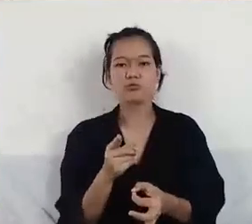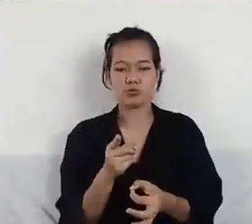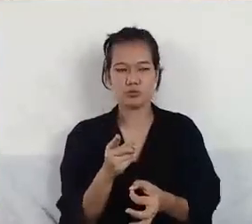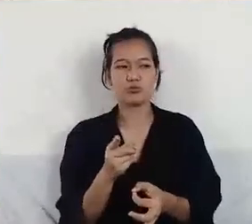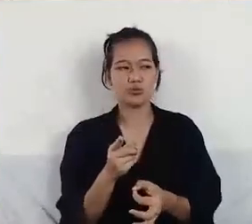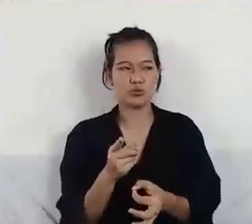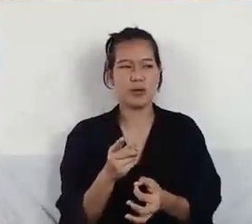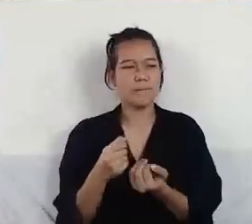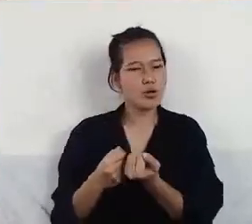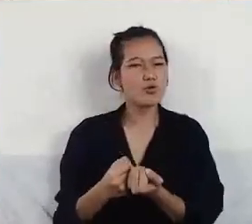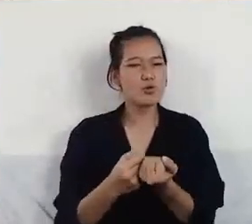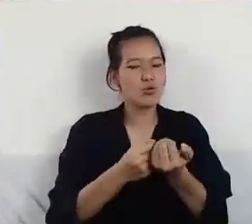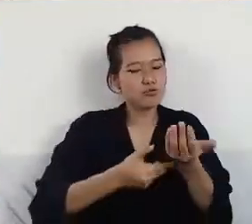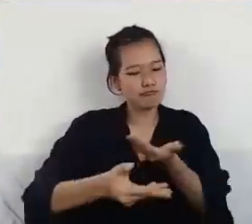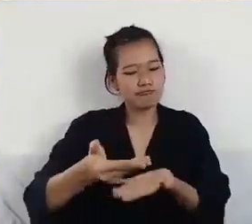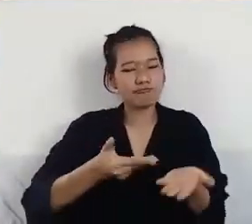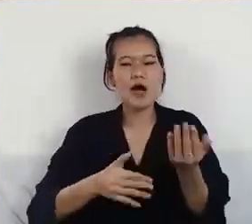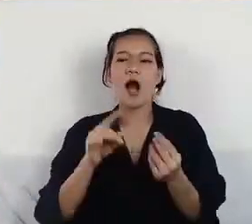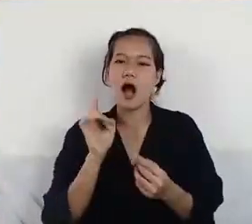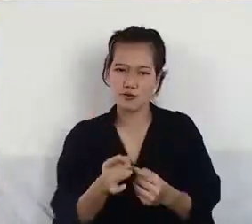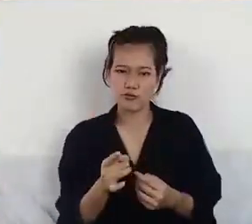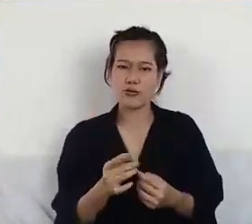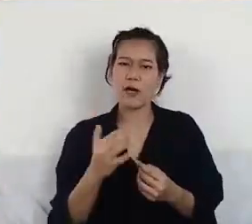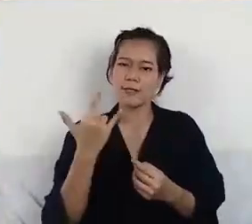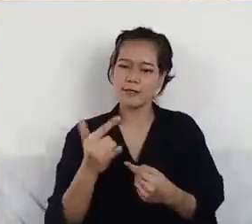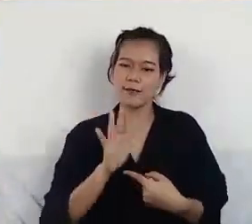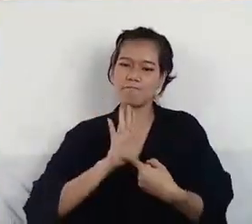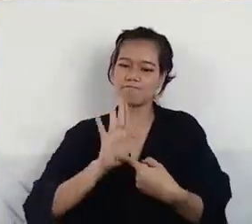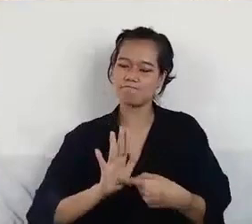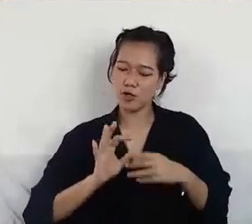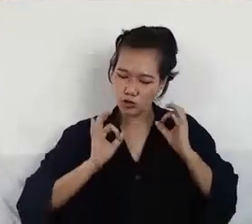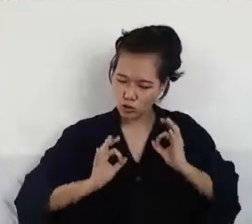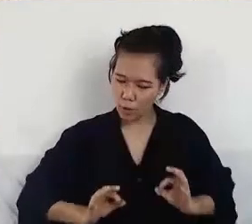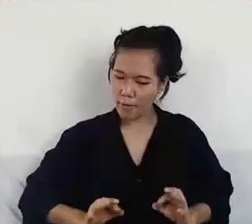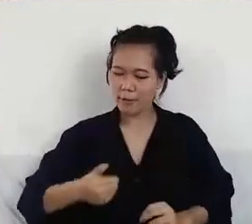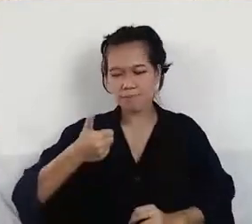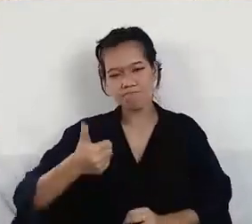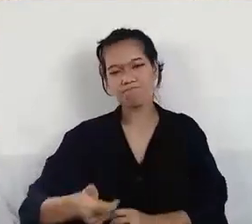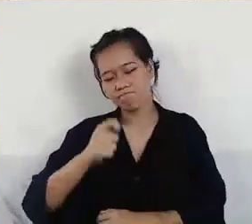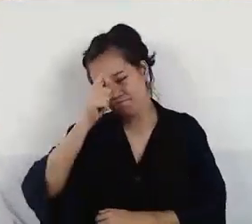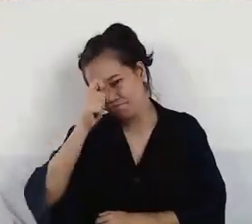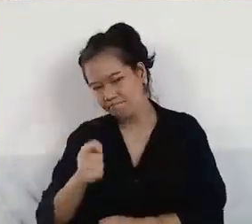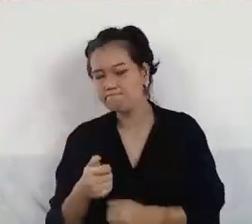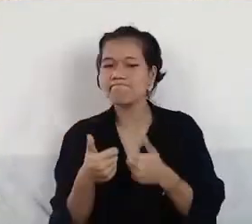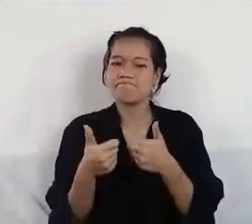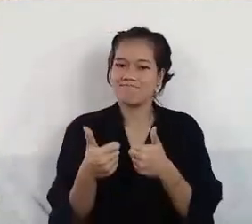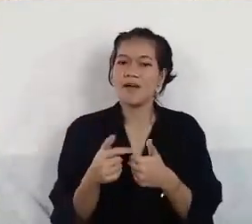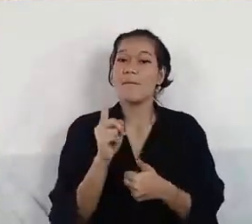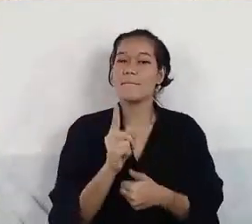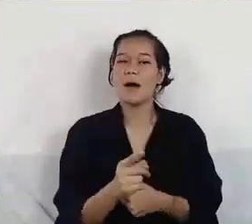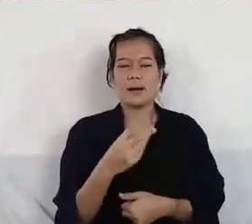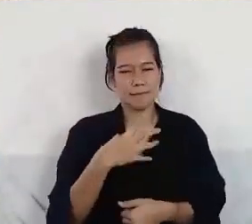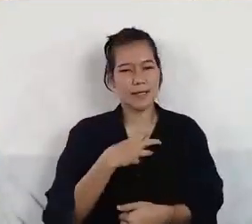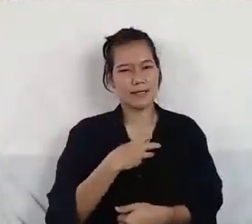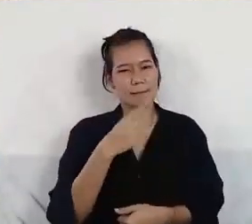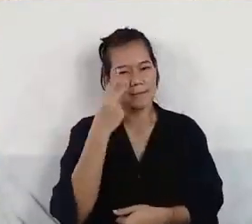saling mendukunglah dengan terus menjunjung adab yang ada. maka yakin dan